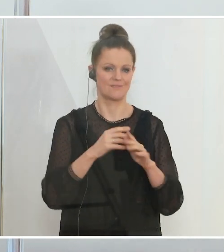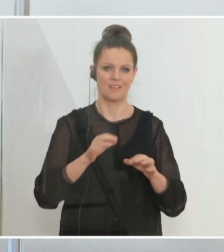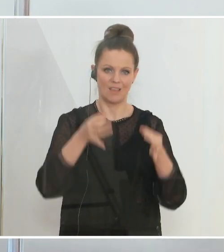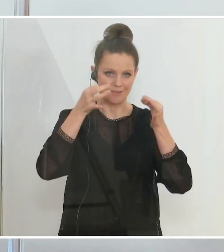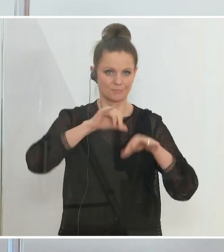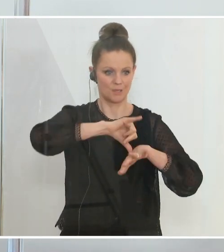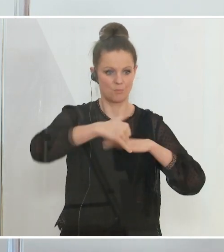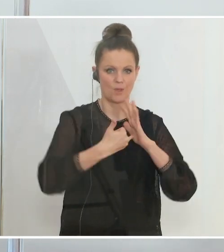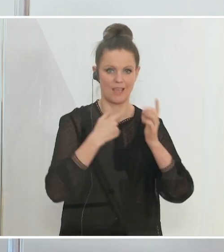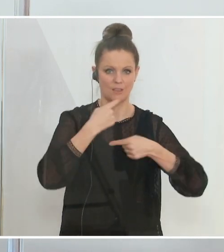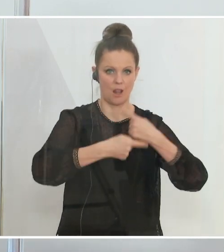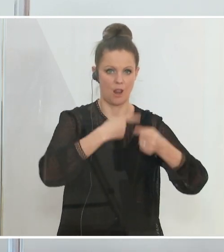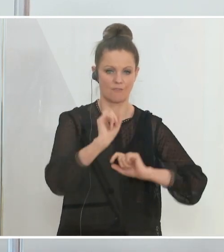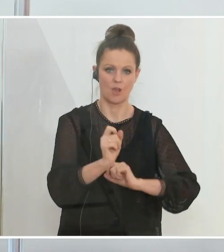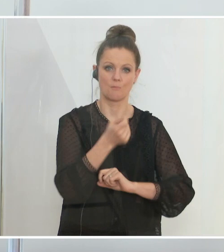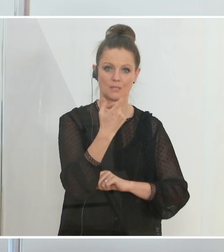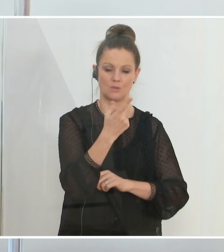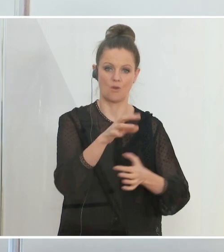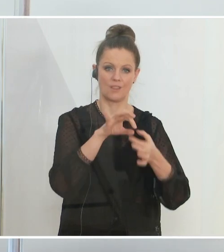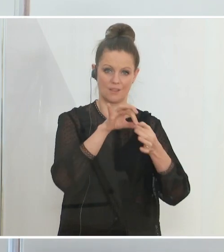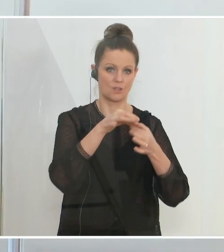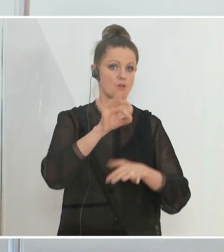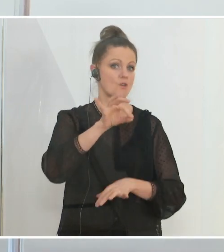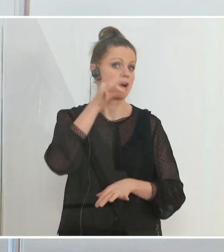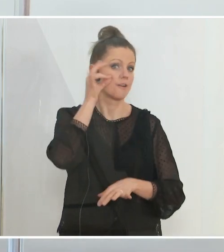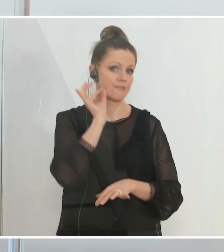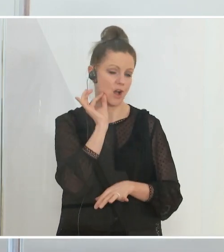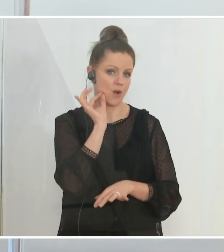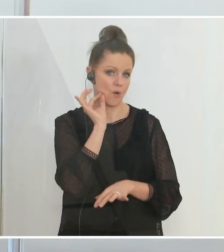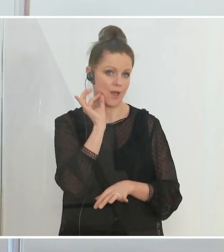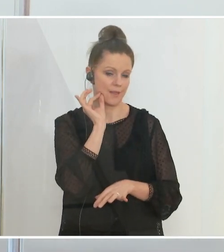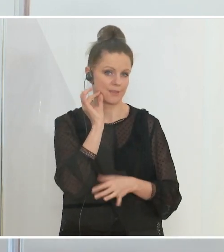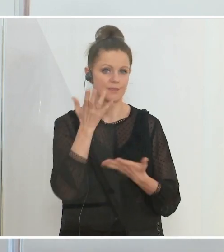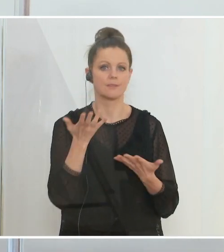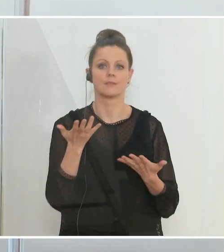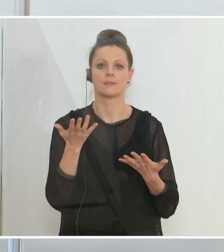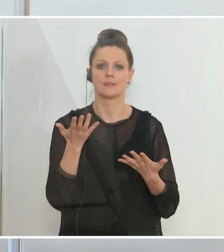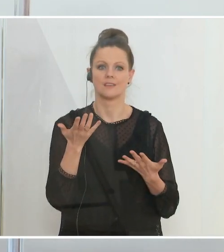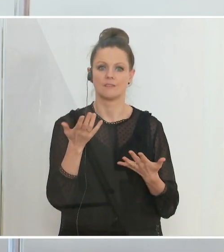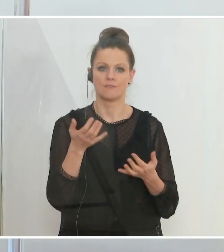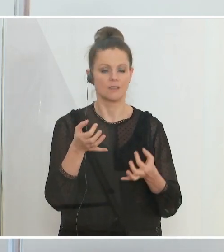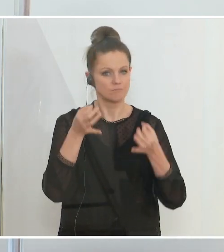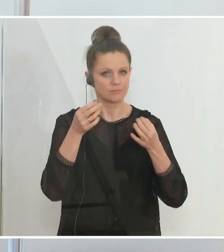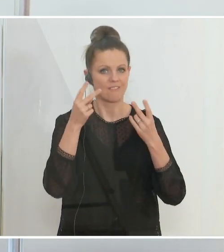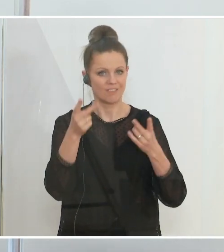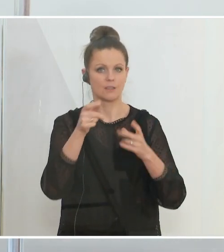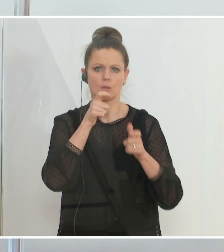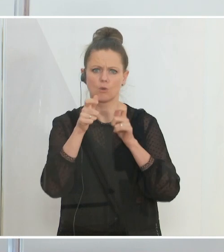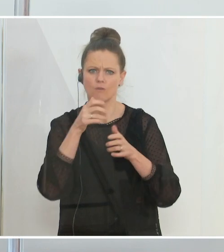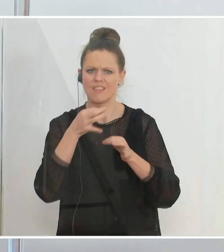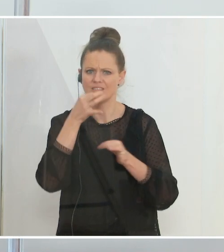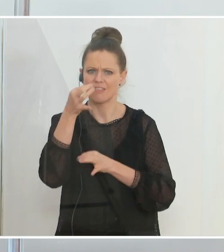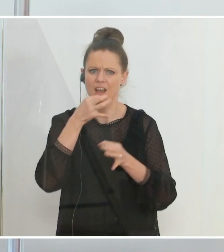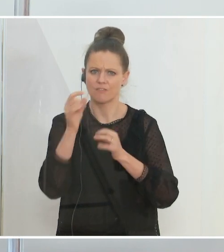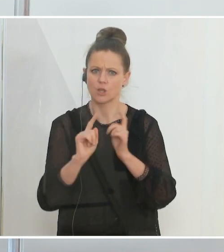Projekte am Laufen, insbesondere um Frauen in nachgefragte Berufe für diese zu begeistern